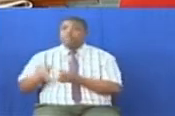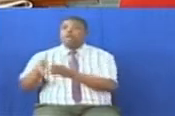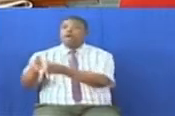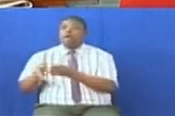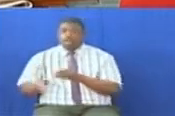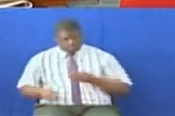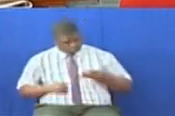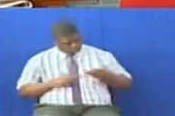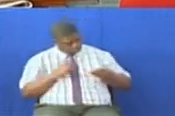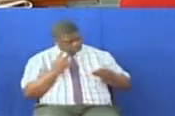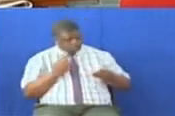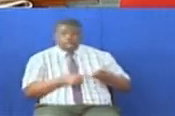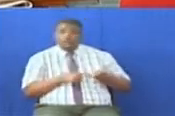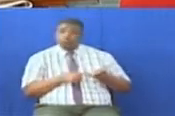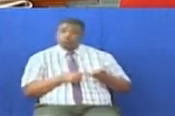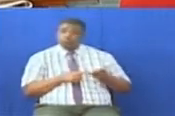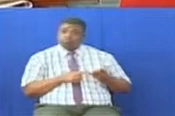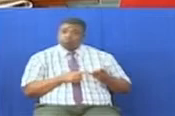lingine,